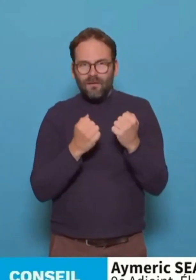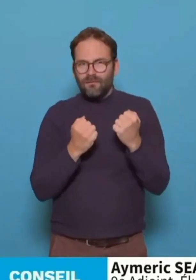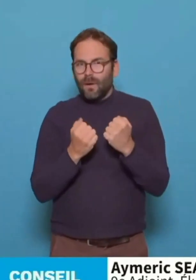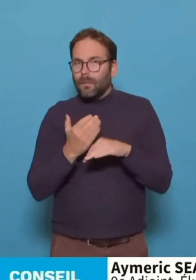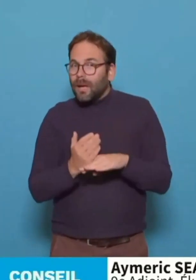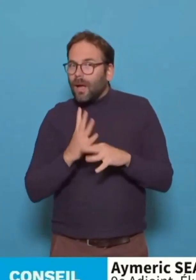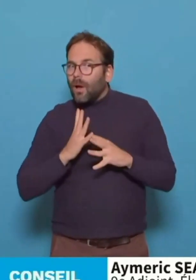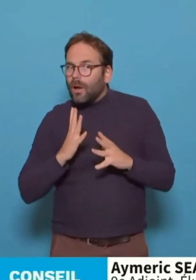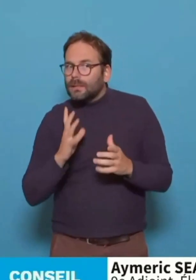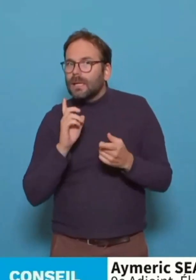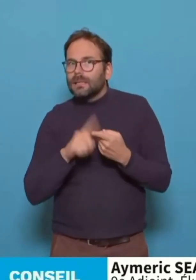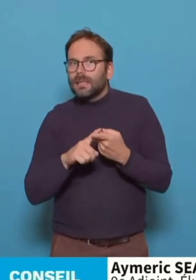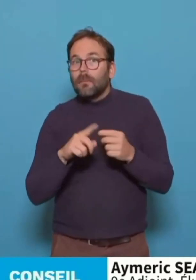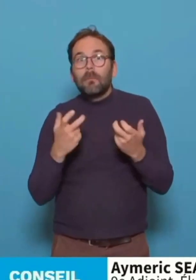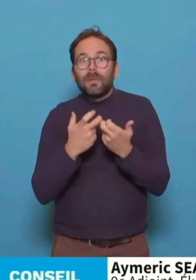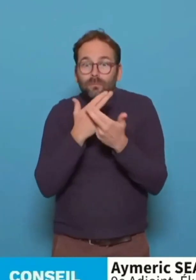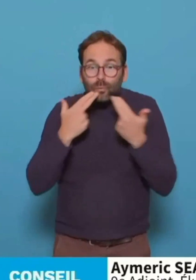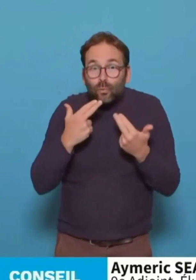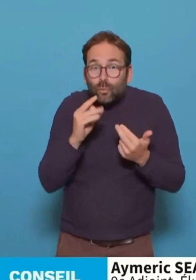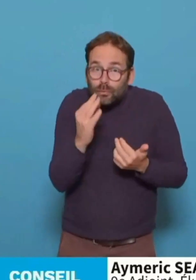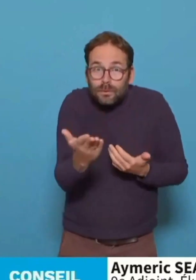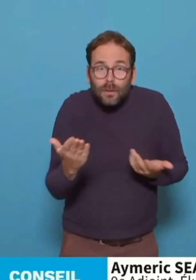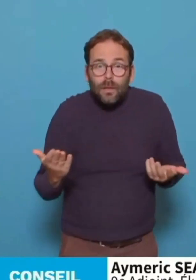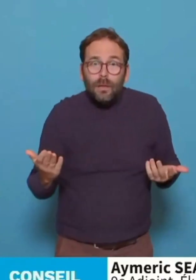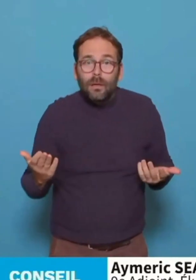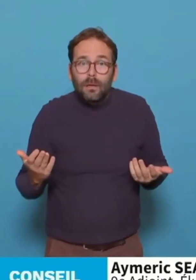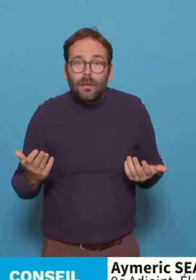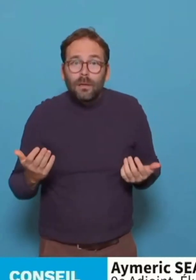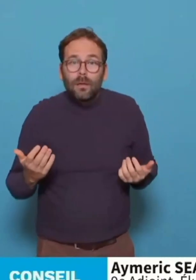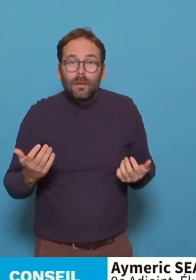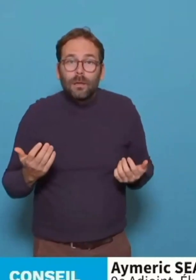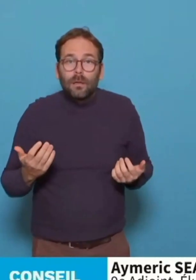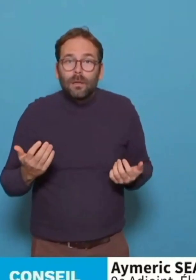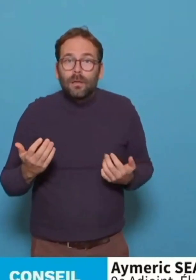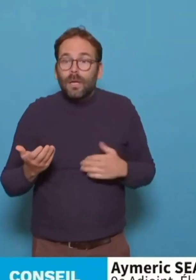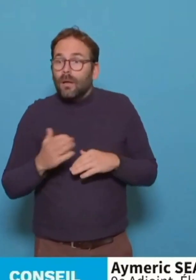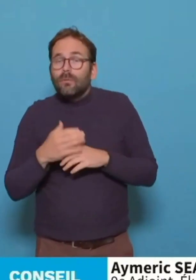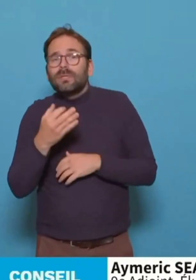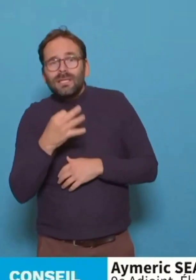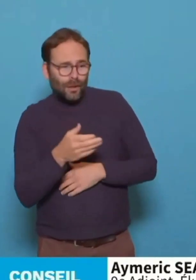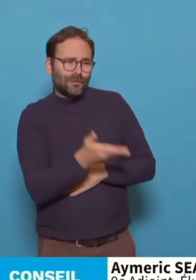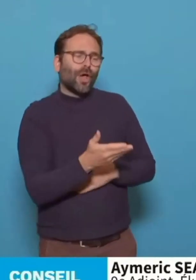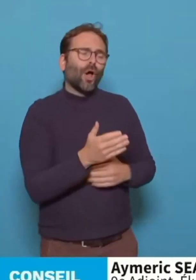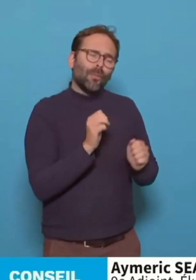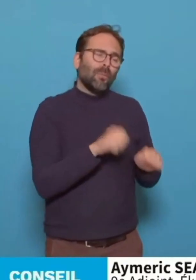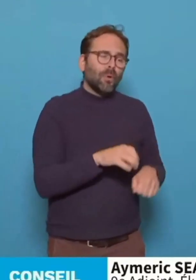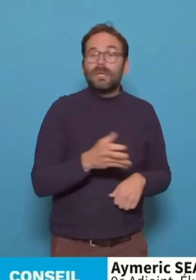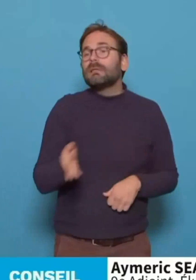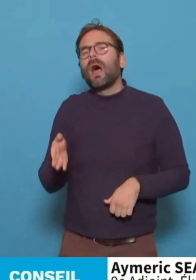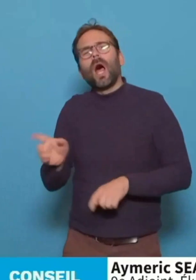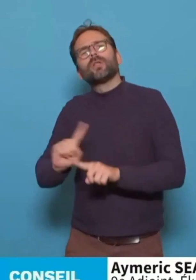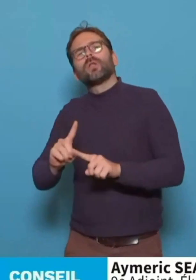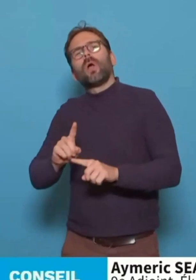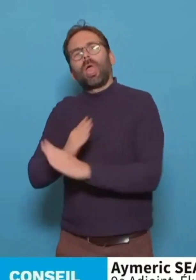sur de la censure, en réalité, et nous disent ce qu'il faudrait faire et ne pas faire. Et ici, moi, je ne suis